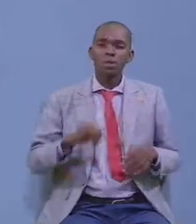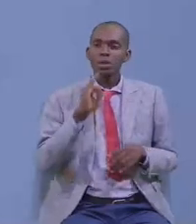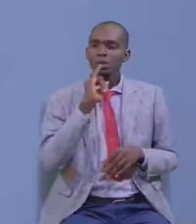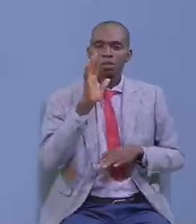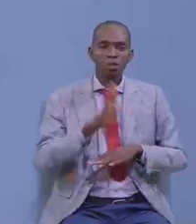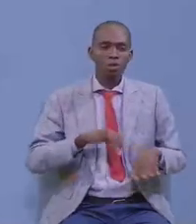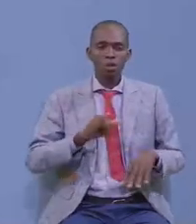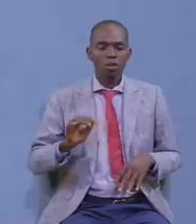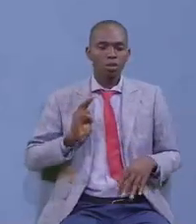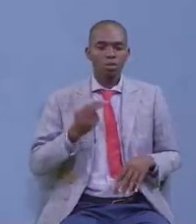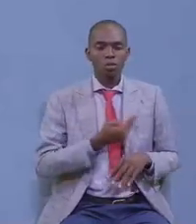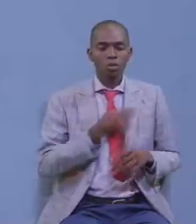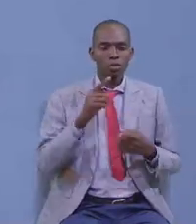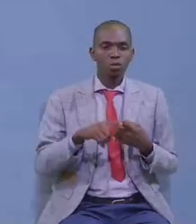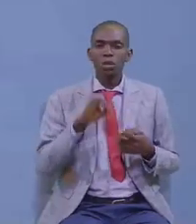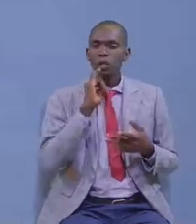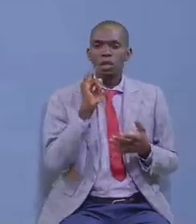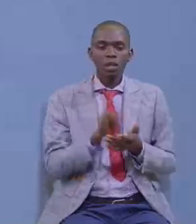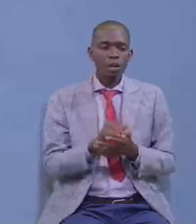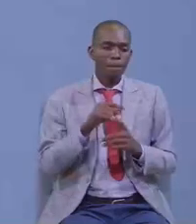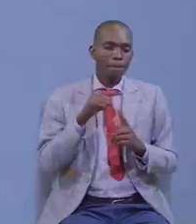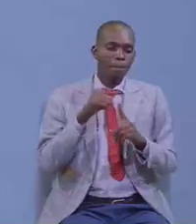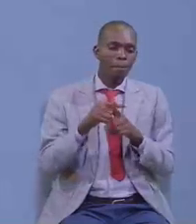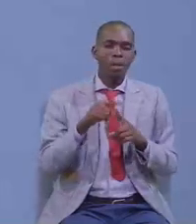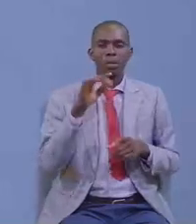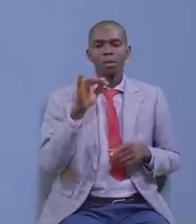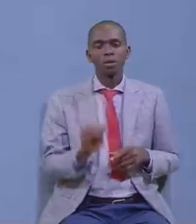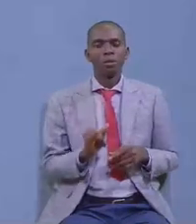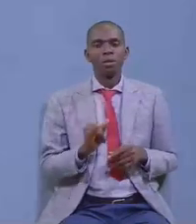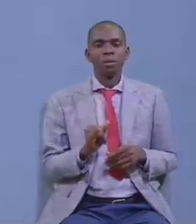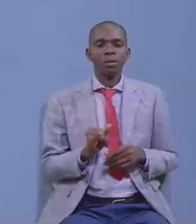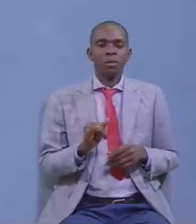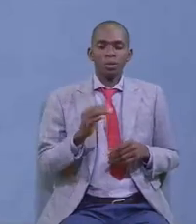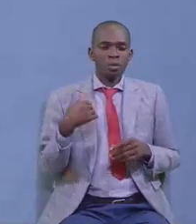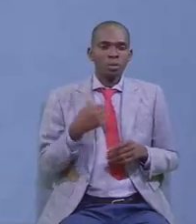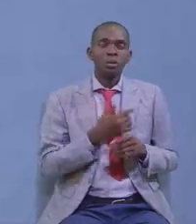c'est que positivement, que nous servions le Seigneur